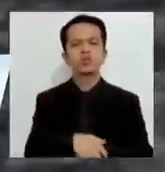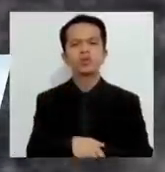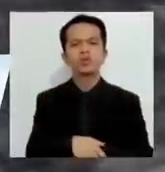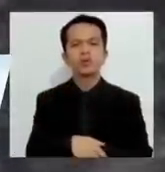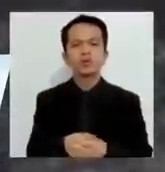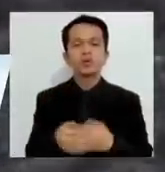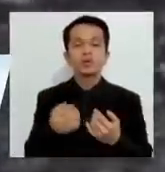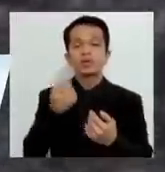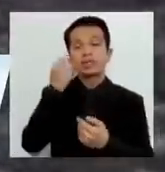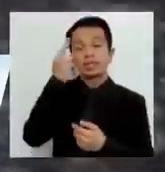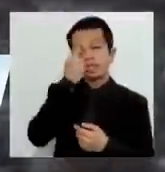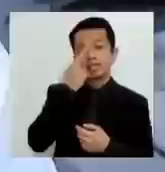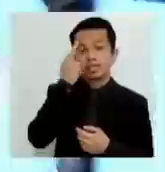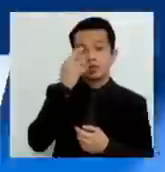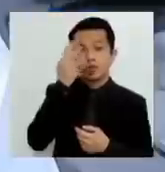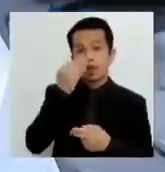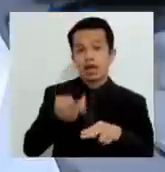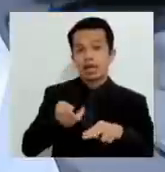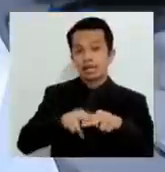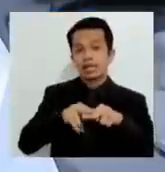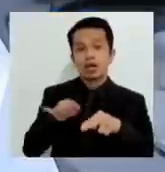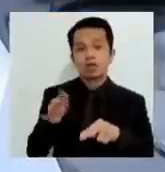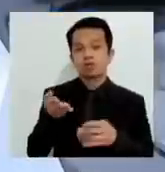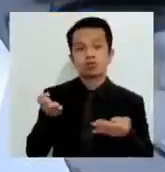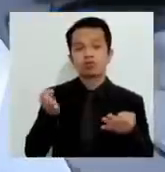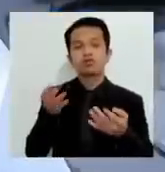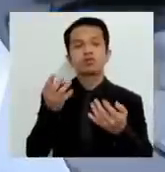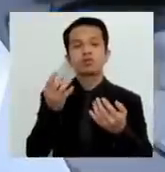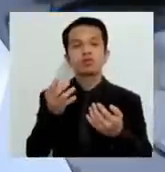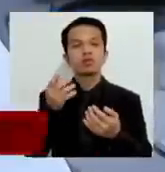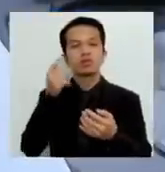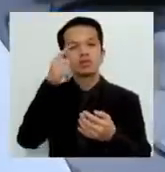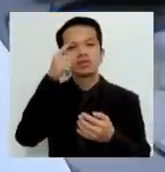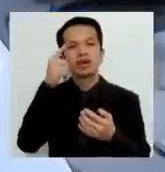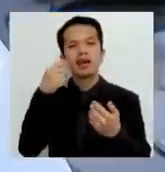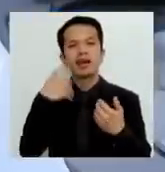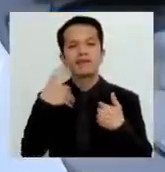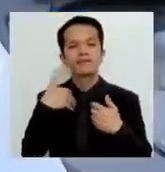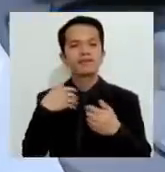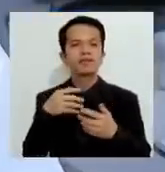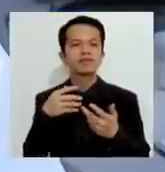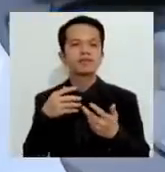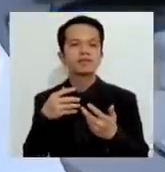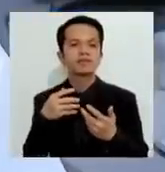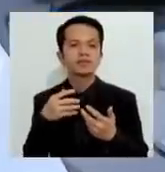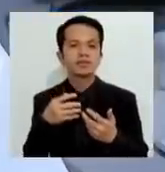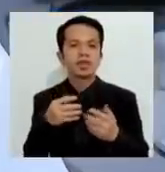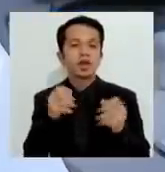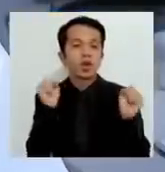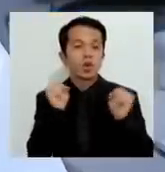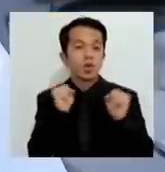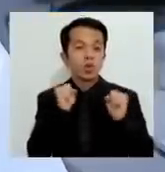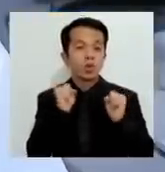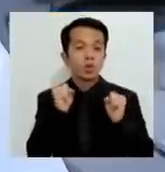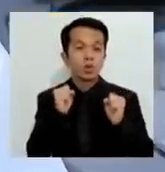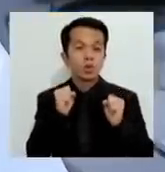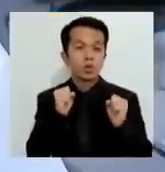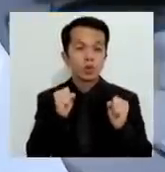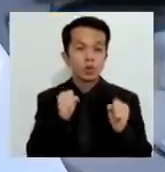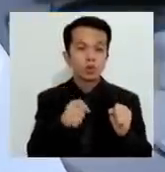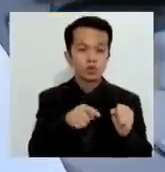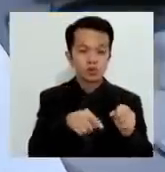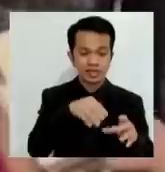rason, nagkaroon ng upwelling. Ibig sabihin, yung malamig na temperatura mula sa ilalim ng